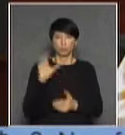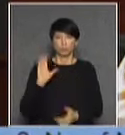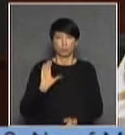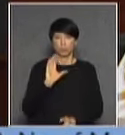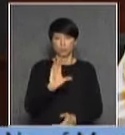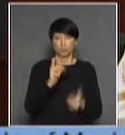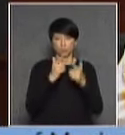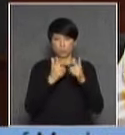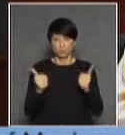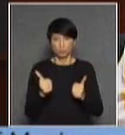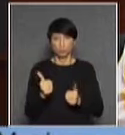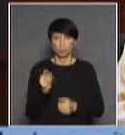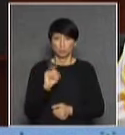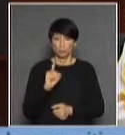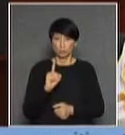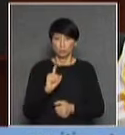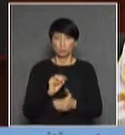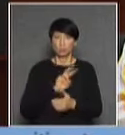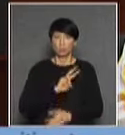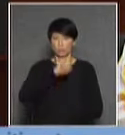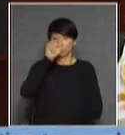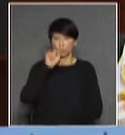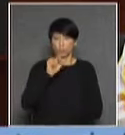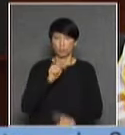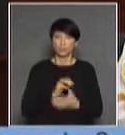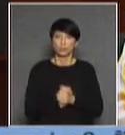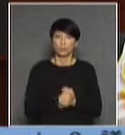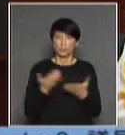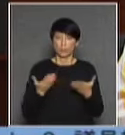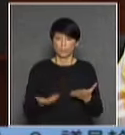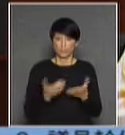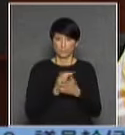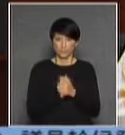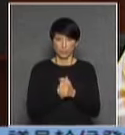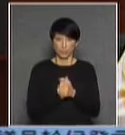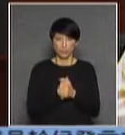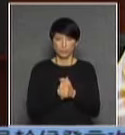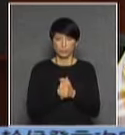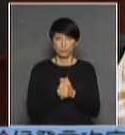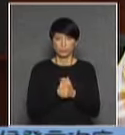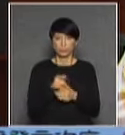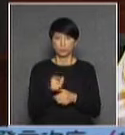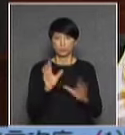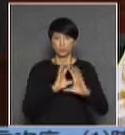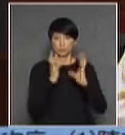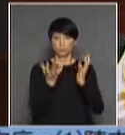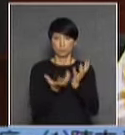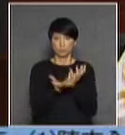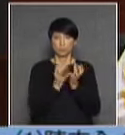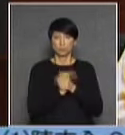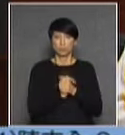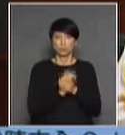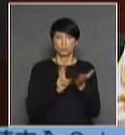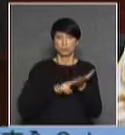虽然我们即是看不到这个的这个机构的本身独立